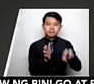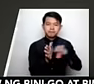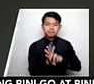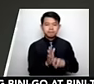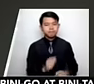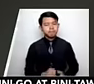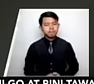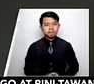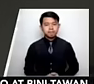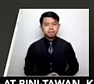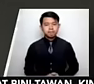GMA integrated news